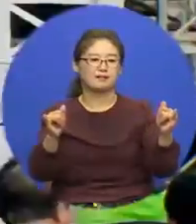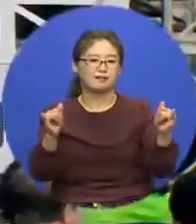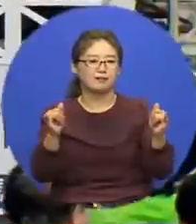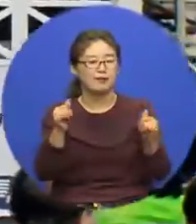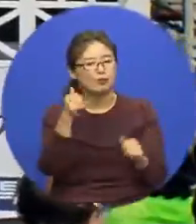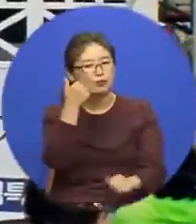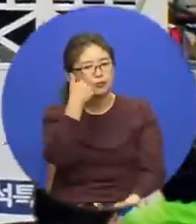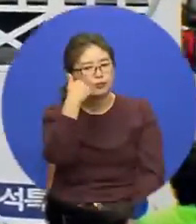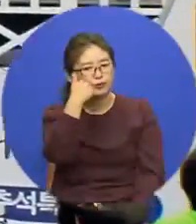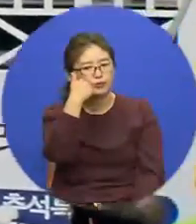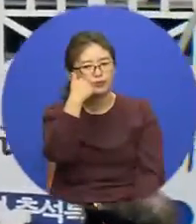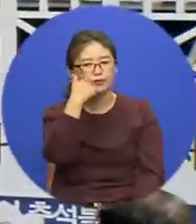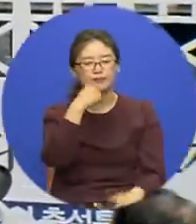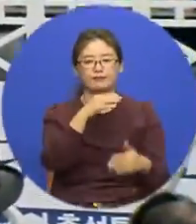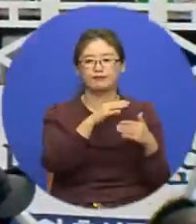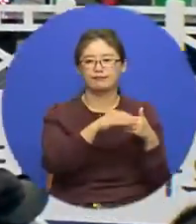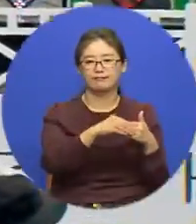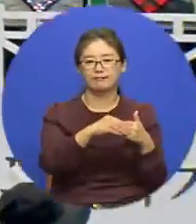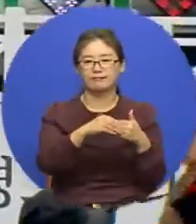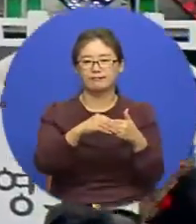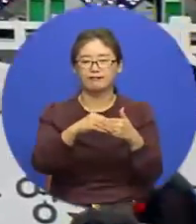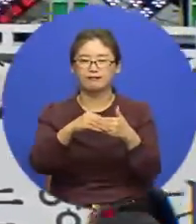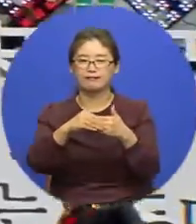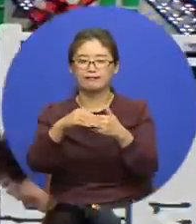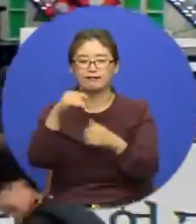그 누가 데려가